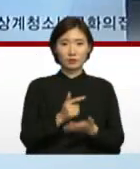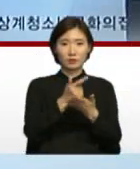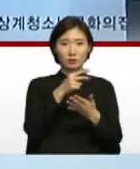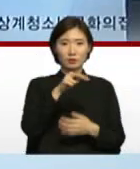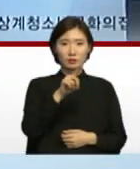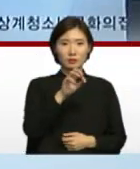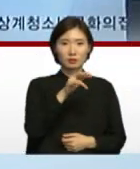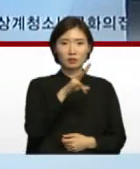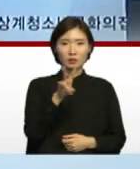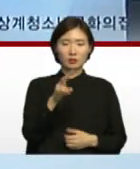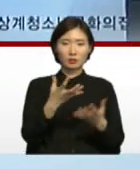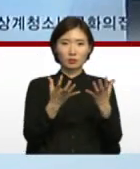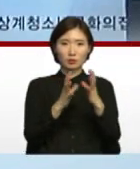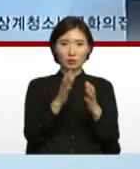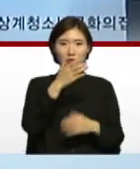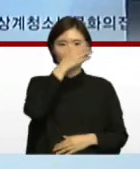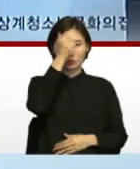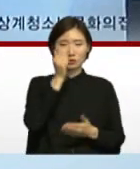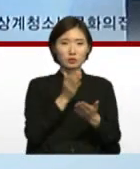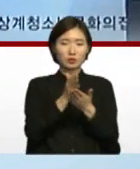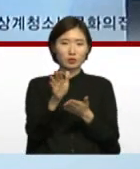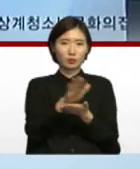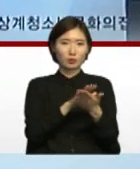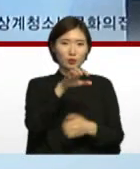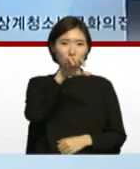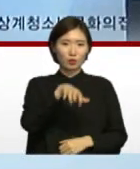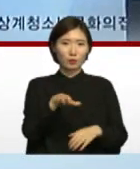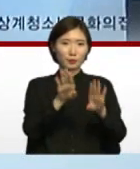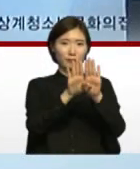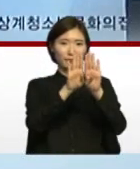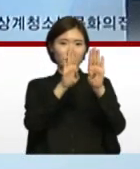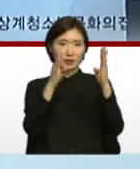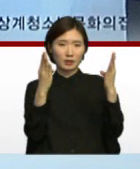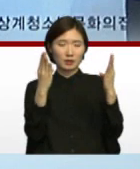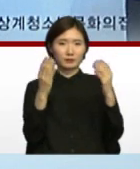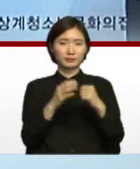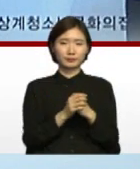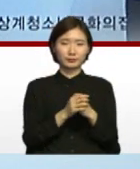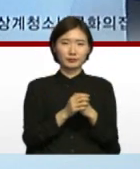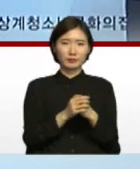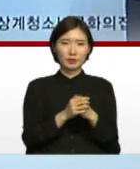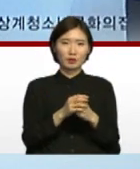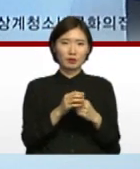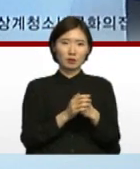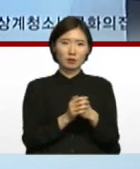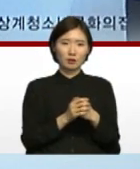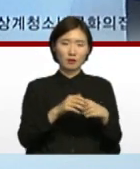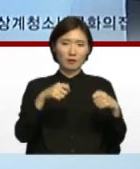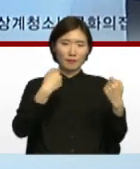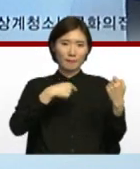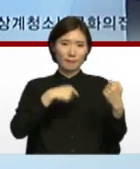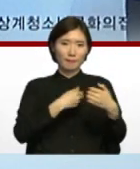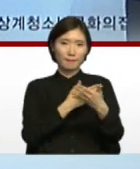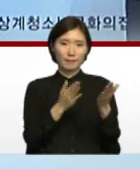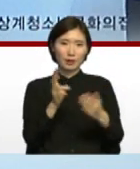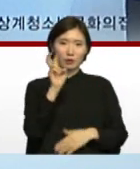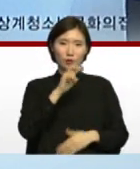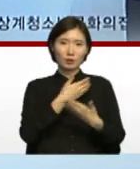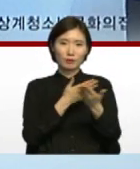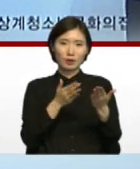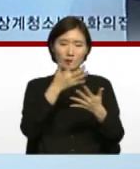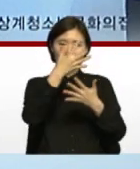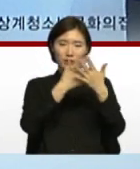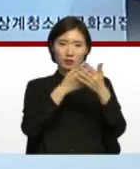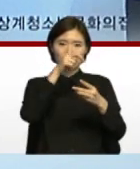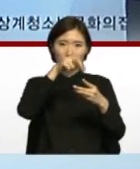노원구 상계동의 청소년 전용 놀이공간이 문을 열었다는 소식입니다. 합주실과 노래방, 미디어 센터 등이